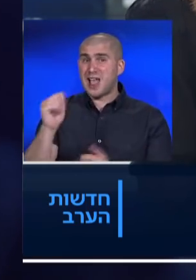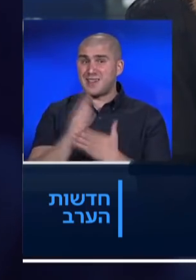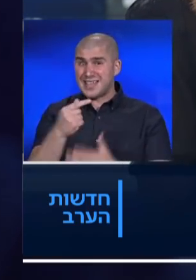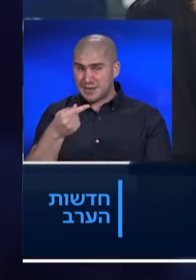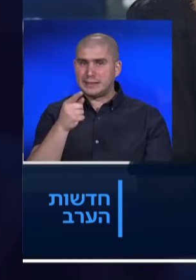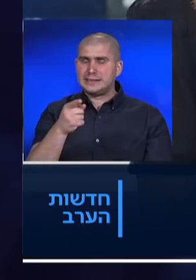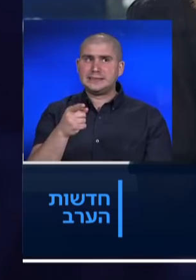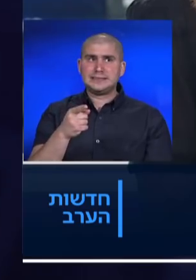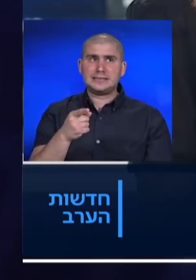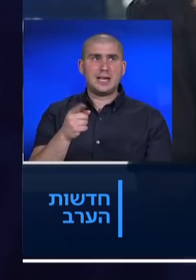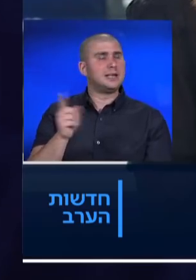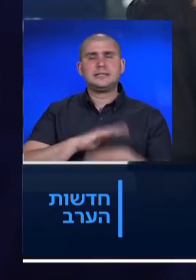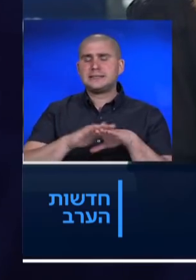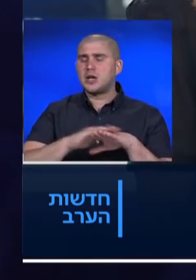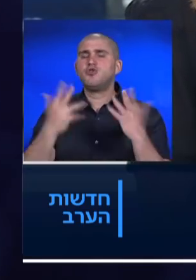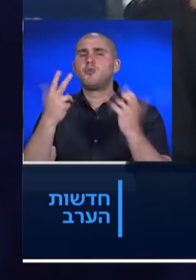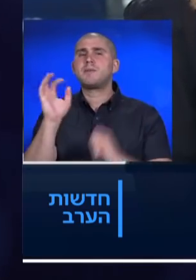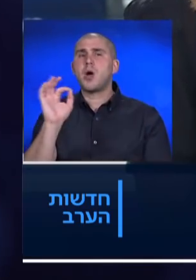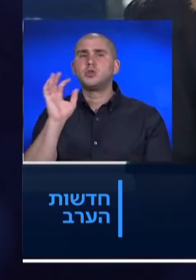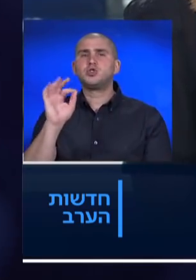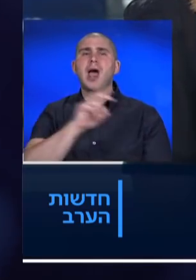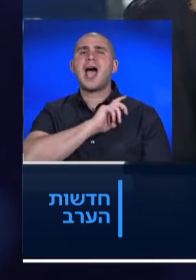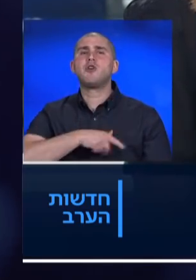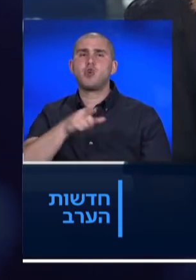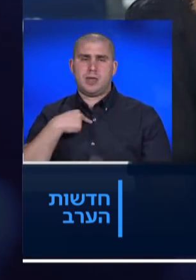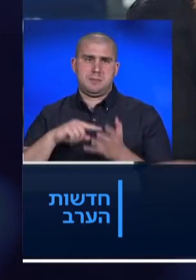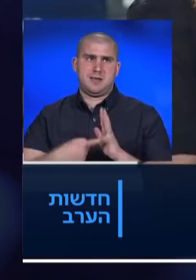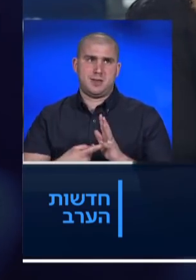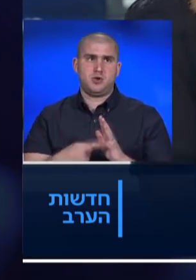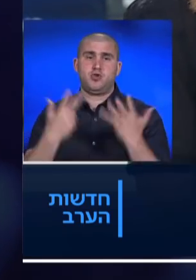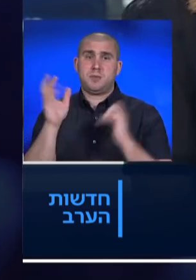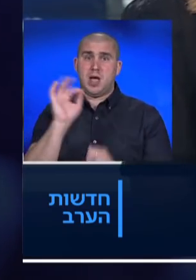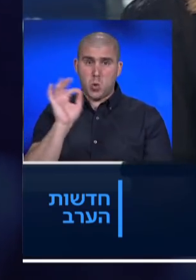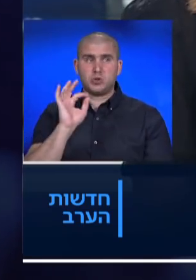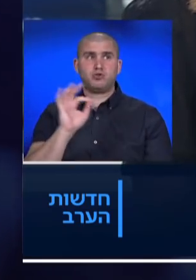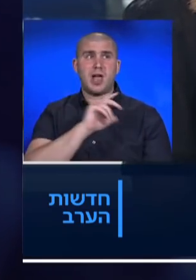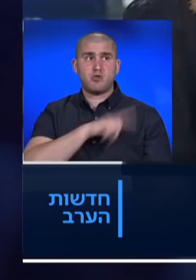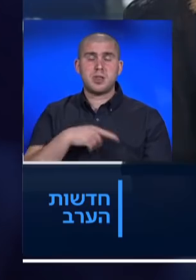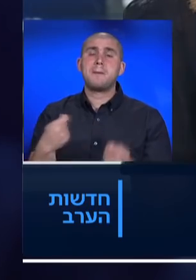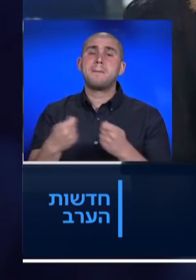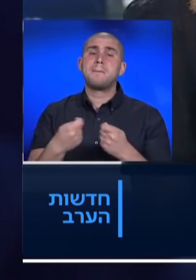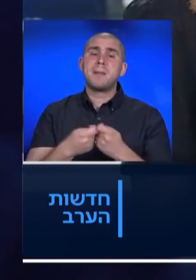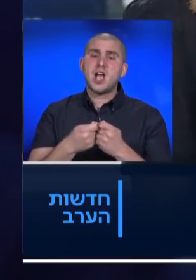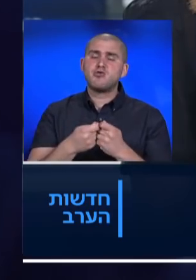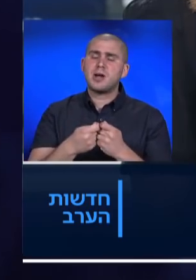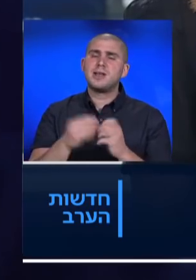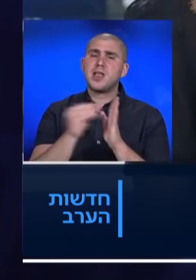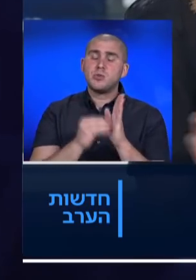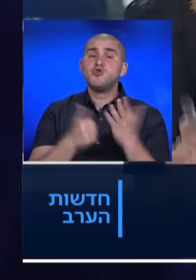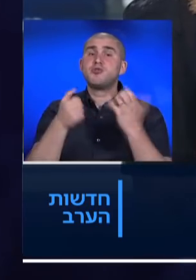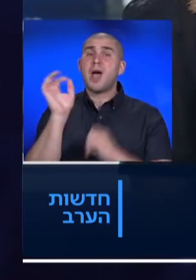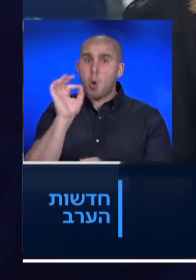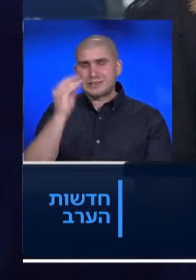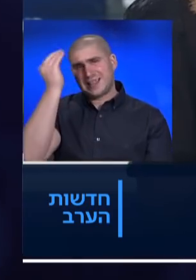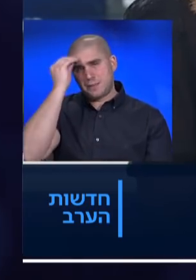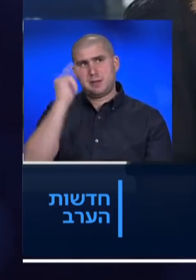יותר? לא, 80% של הרשויות. 80% של גמור, הרשויות. בסדר גמור, אבל מבחינת פילוח הנתונים... ו-60% של התלמידים.